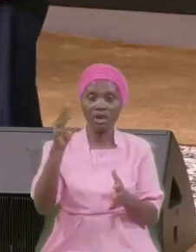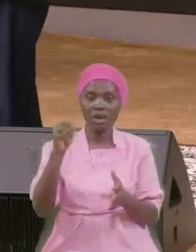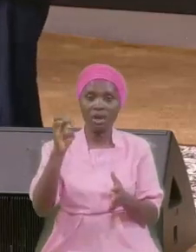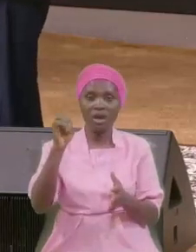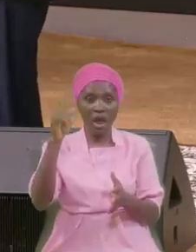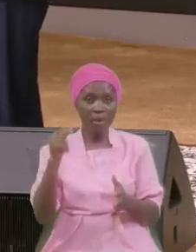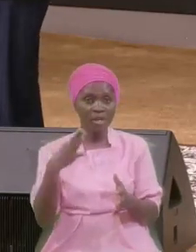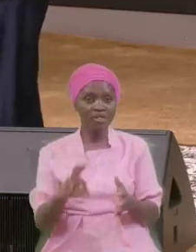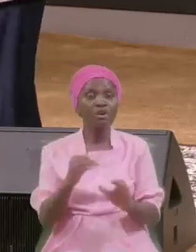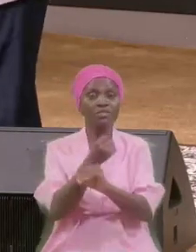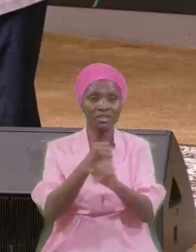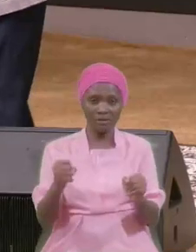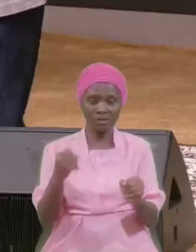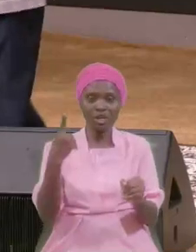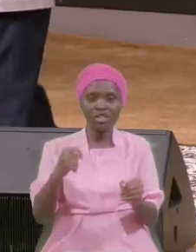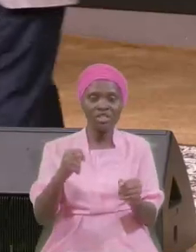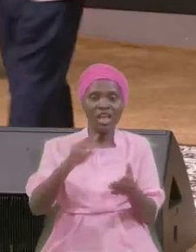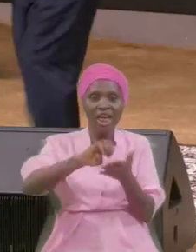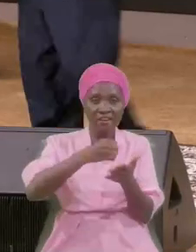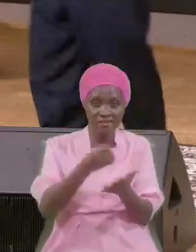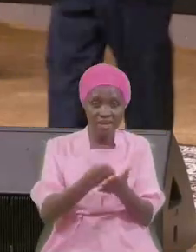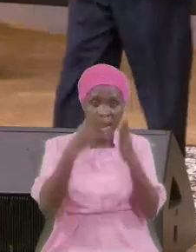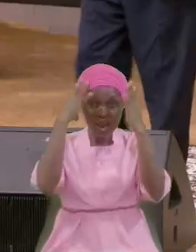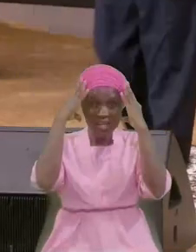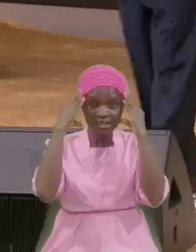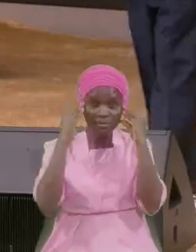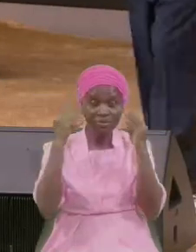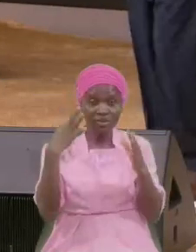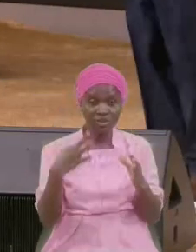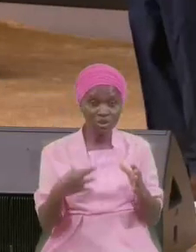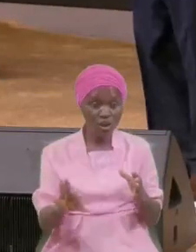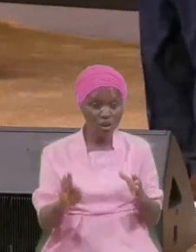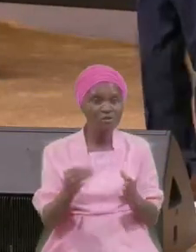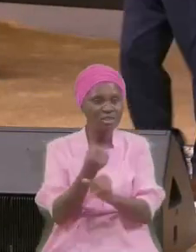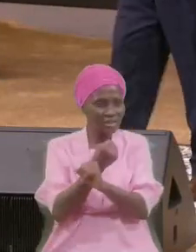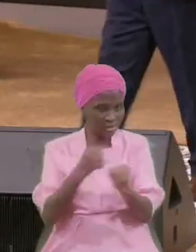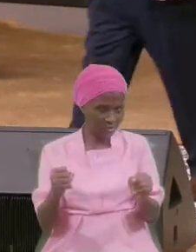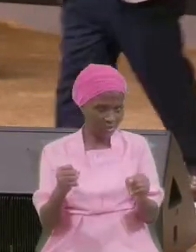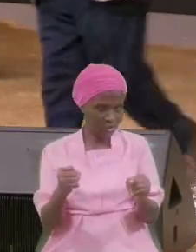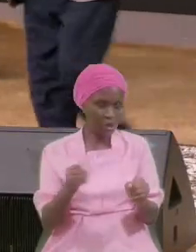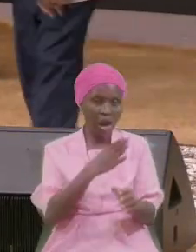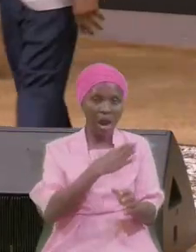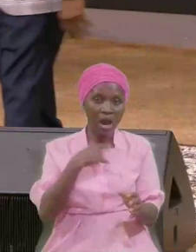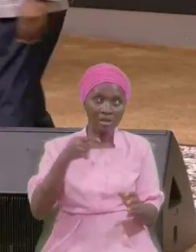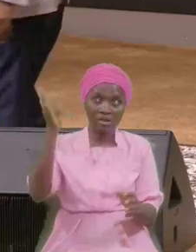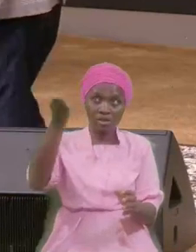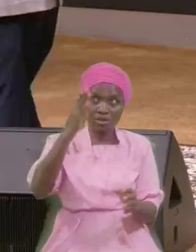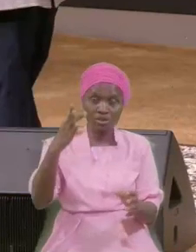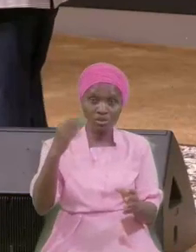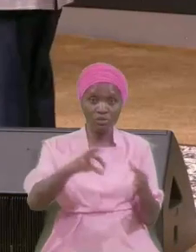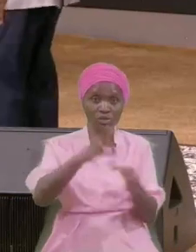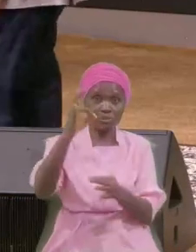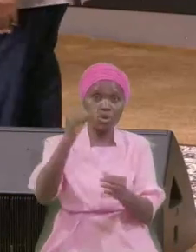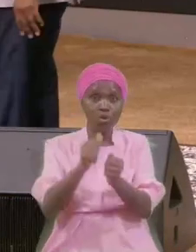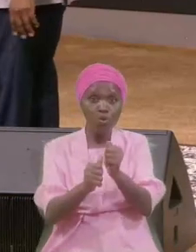du salut, l'expérience du salut et l'épée de l'esprit qui est la parole de